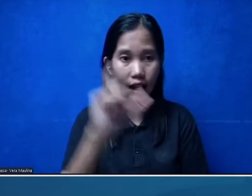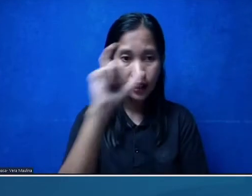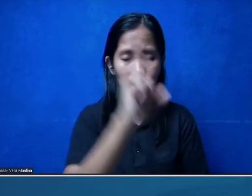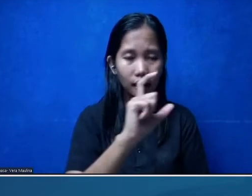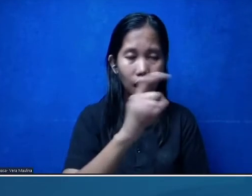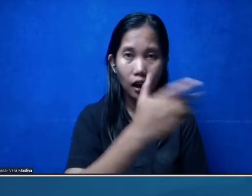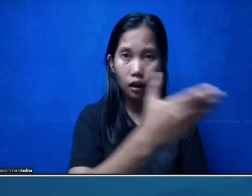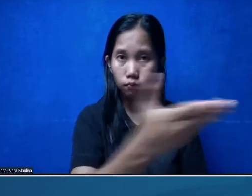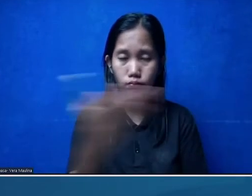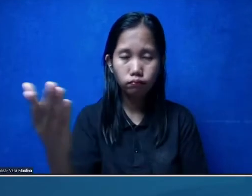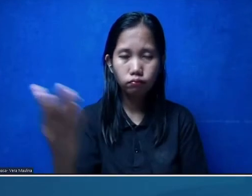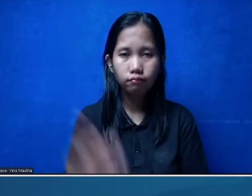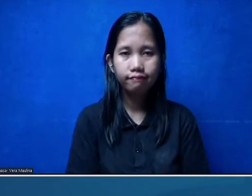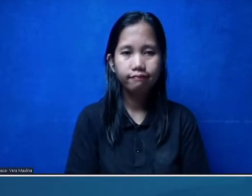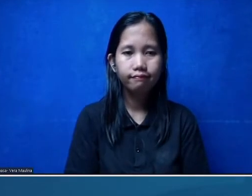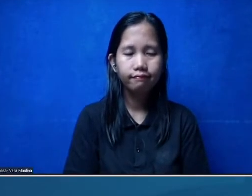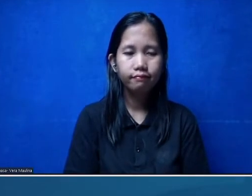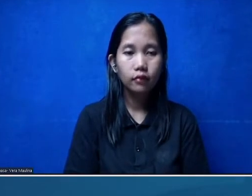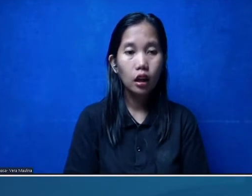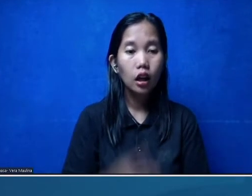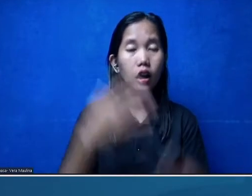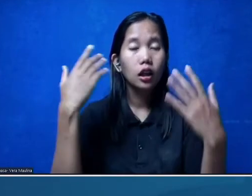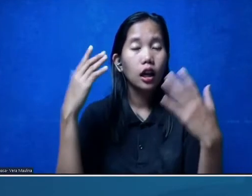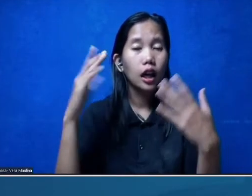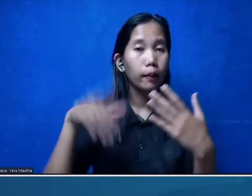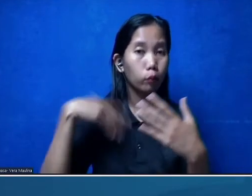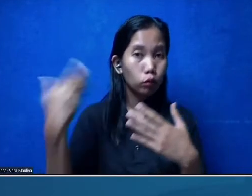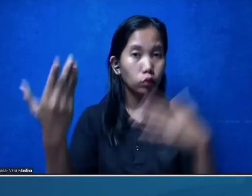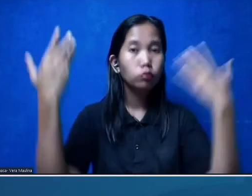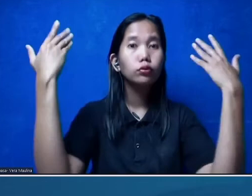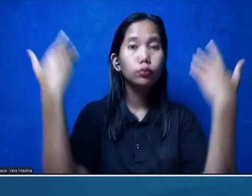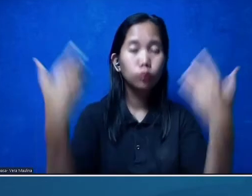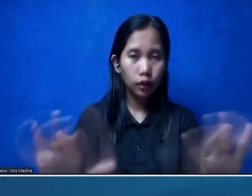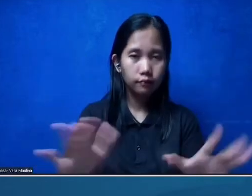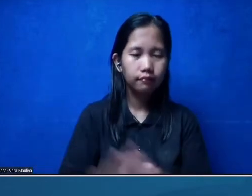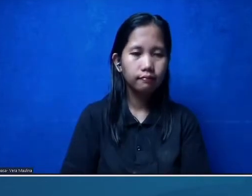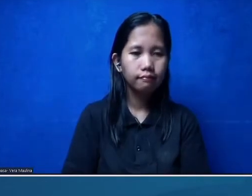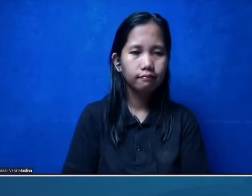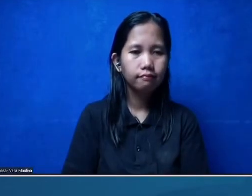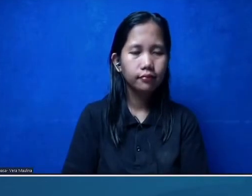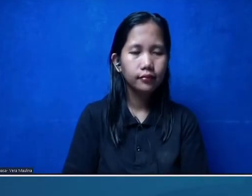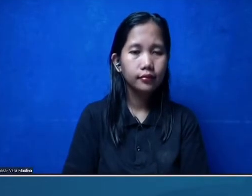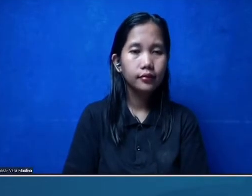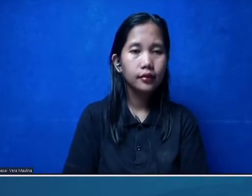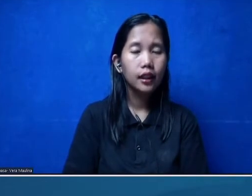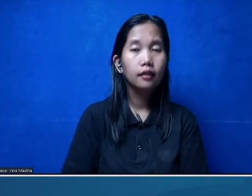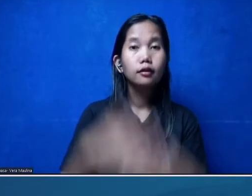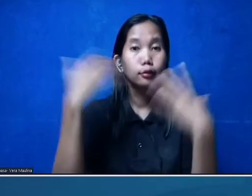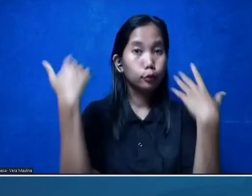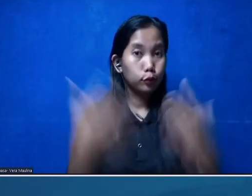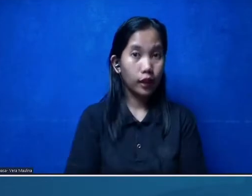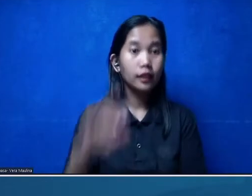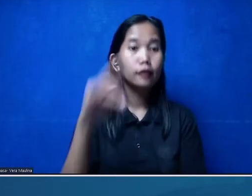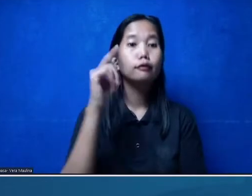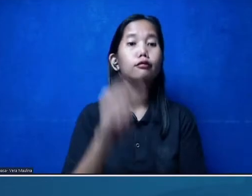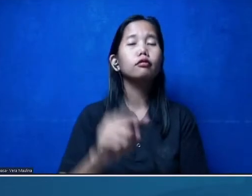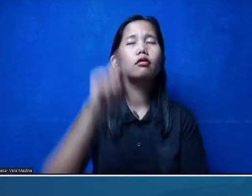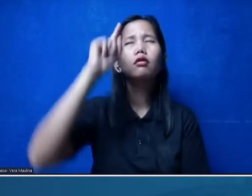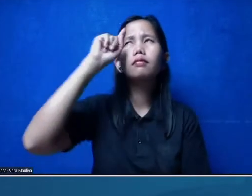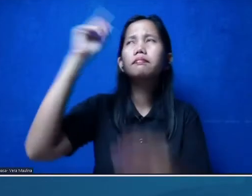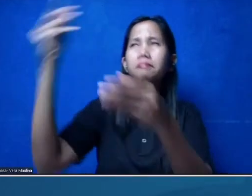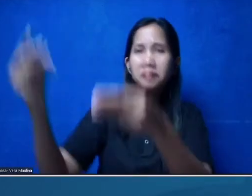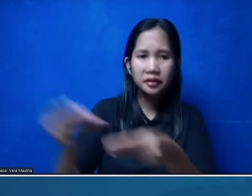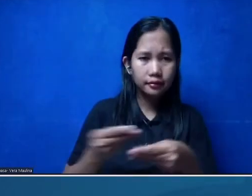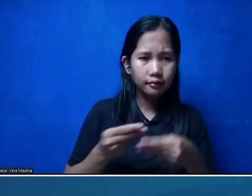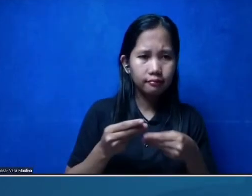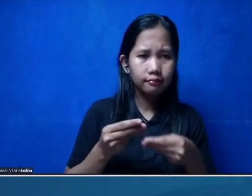kemudian setelah itu Allah memberikan janji kemenangan kejadian 3/15 aku akan mengadakan permusuhan antara engkau dan